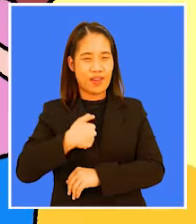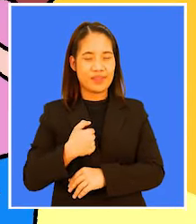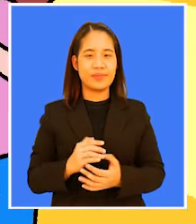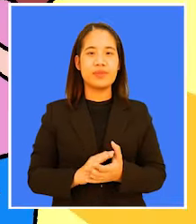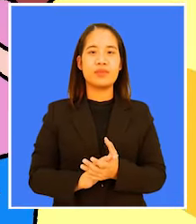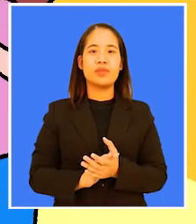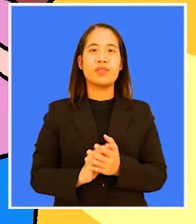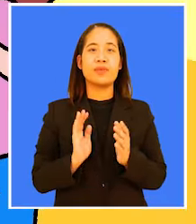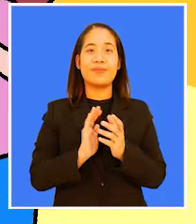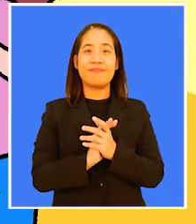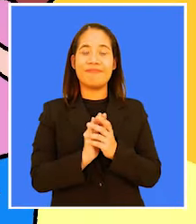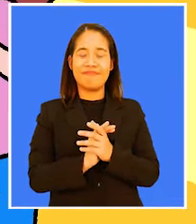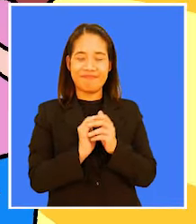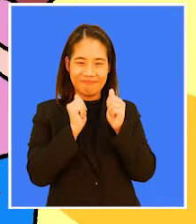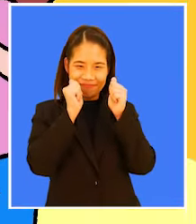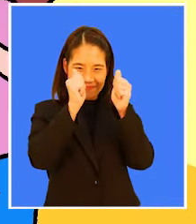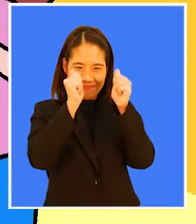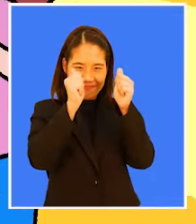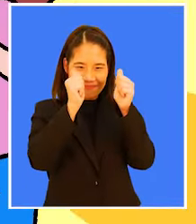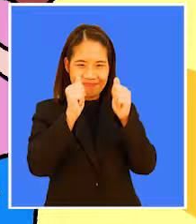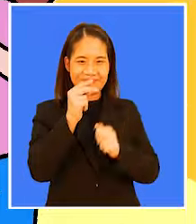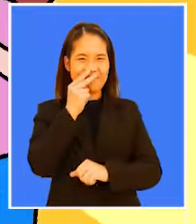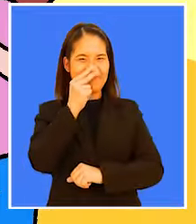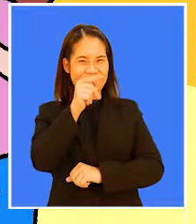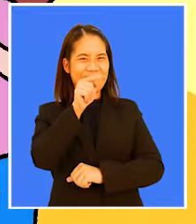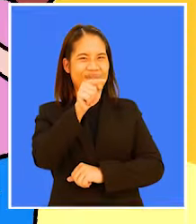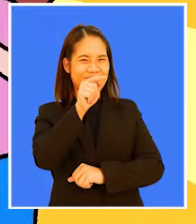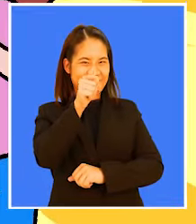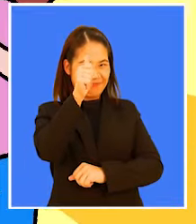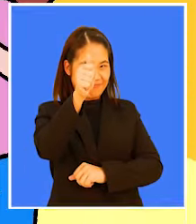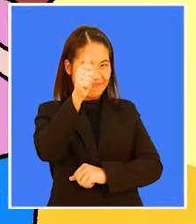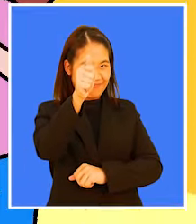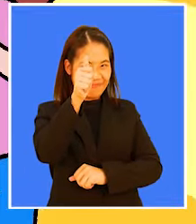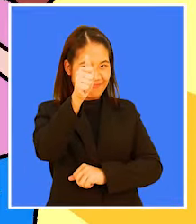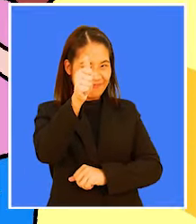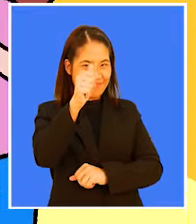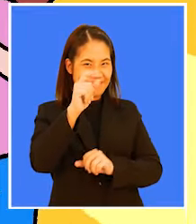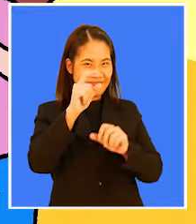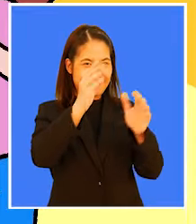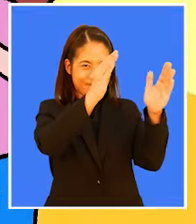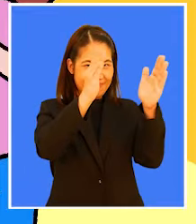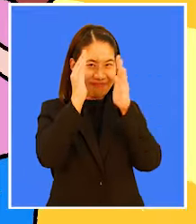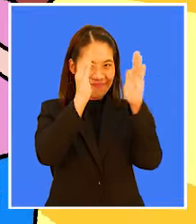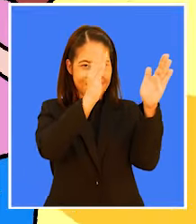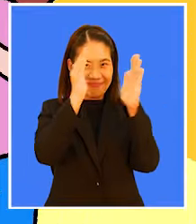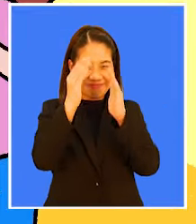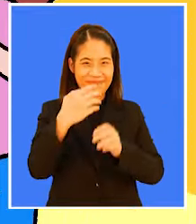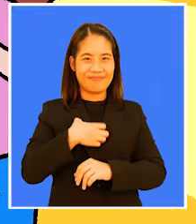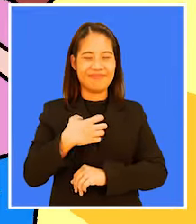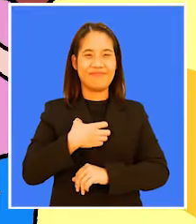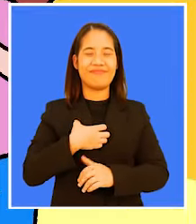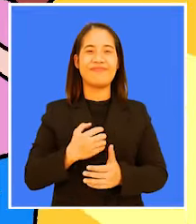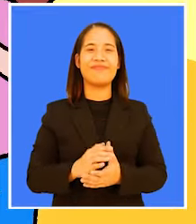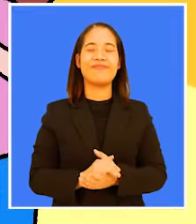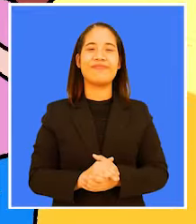วนอกจากพี่ตูนแล้วพ่อต่อนี่ละไอดอลฉันละ